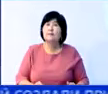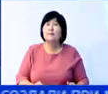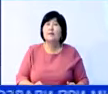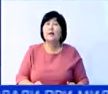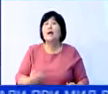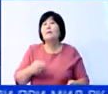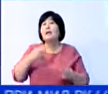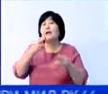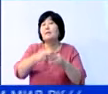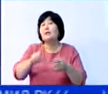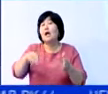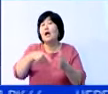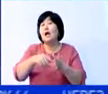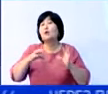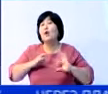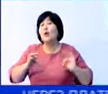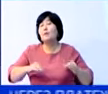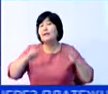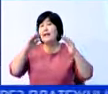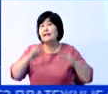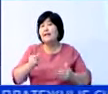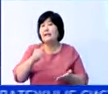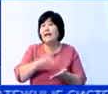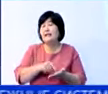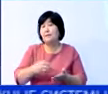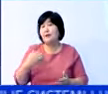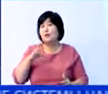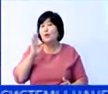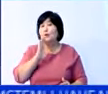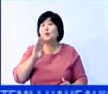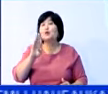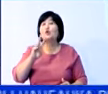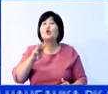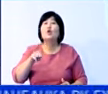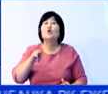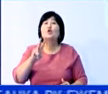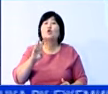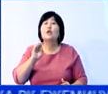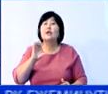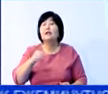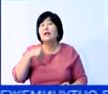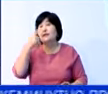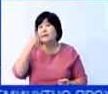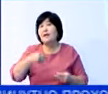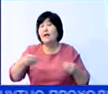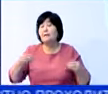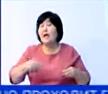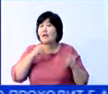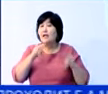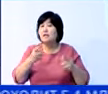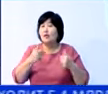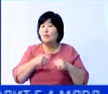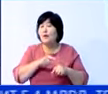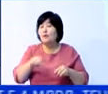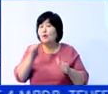при вмешательстве городской прокуратуры снижены тарифы к lardass уже с сообщает пресс-служба ведомства надзорным органом